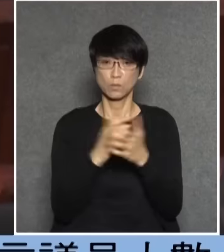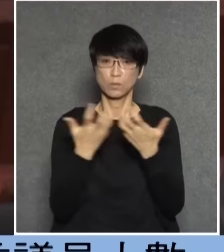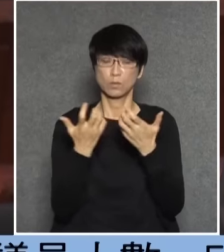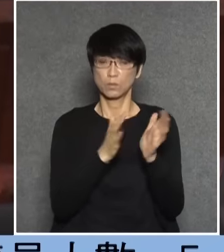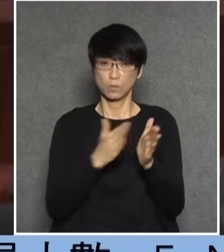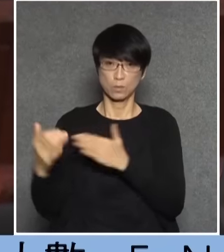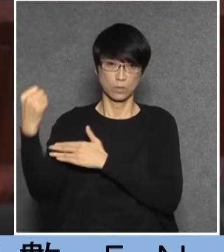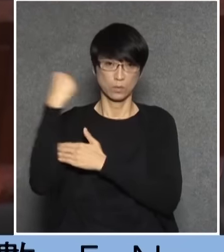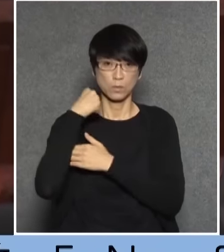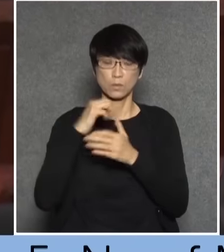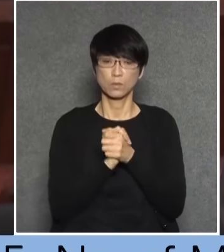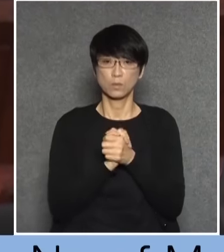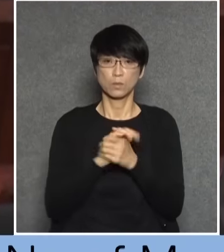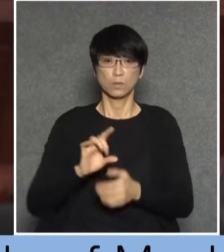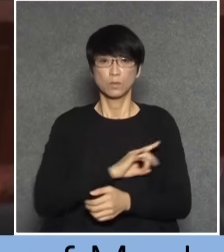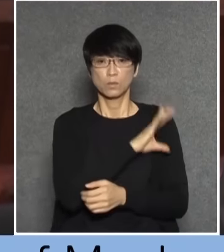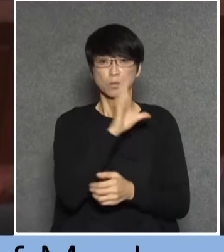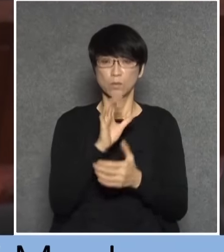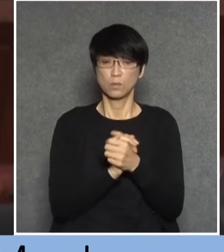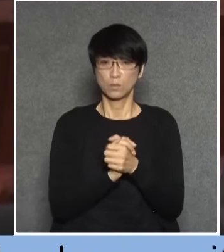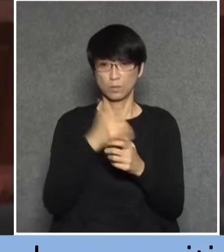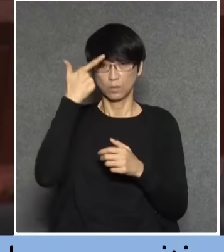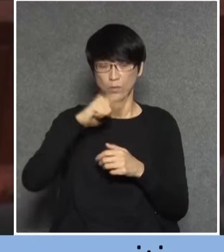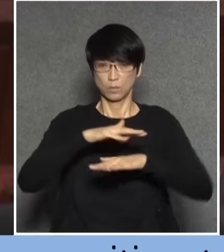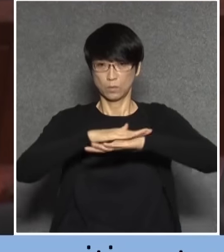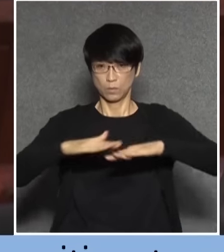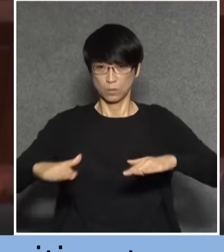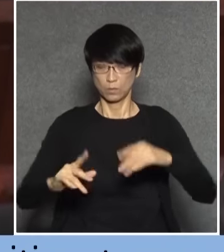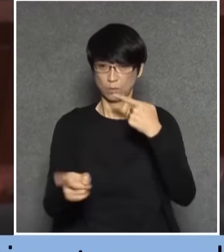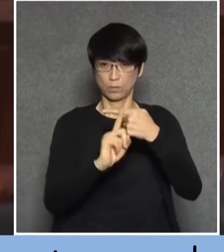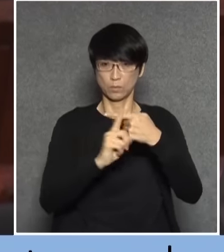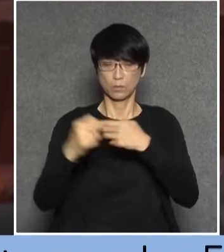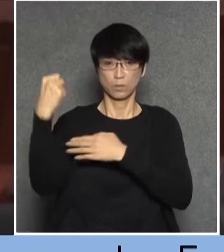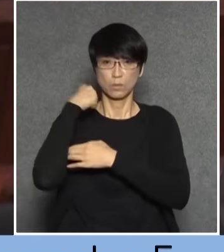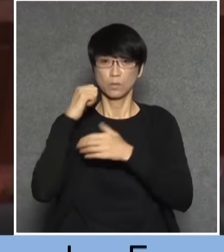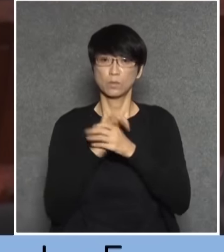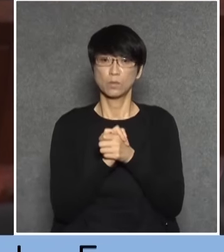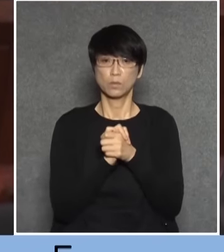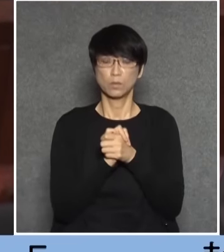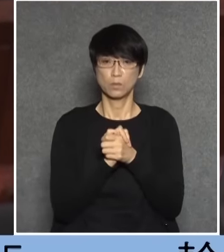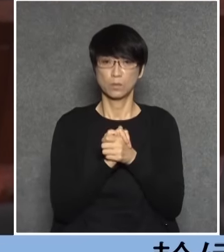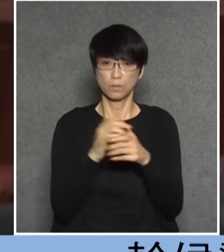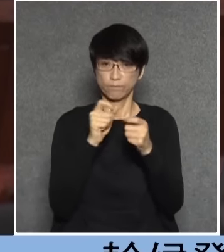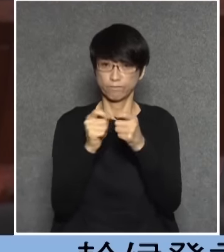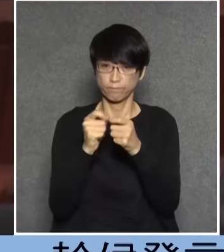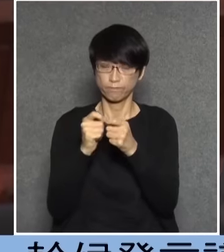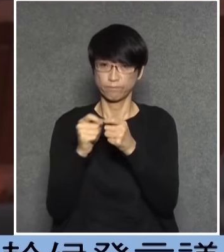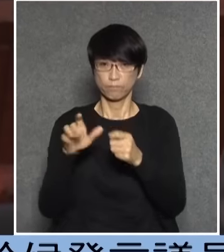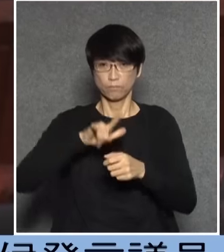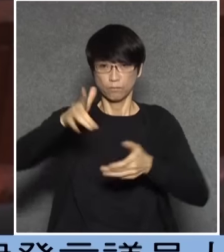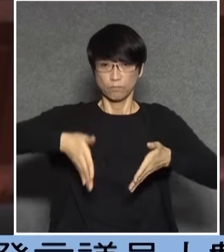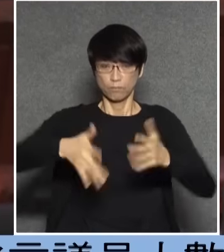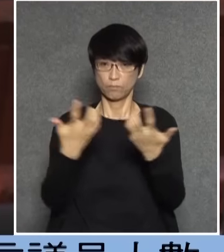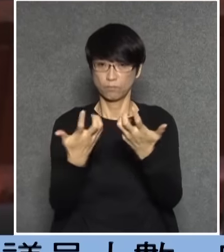能力、自動化及先進的安全警告功能，以及更精密的航跡計算功能